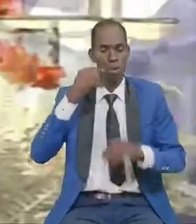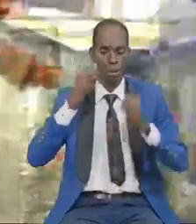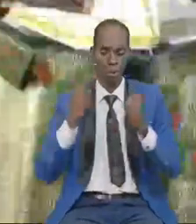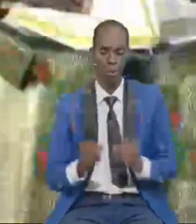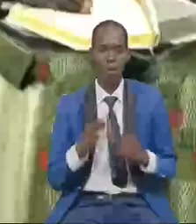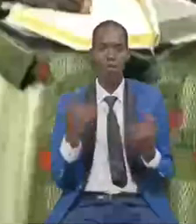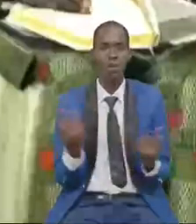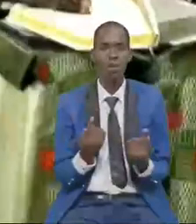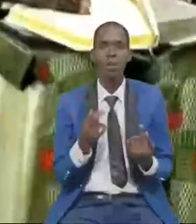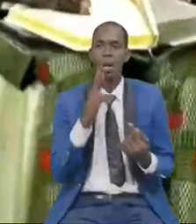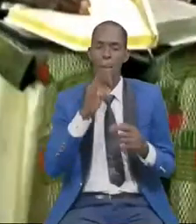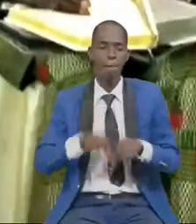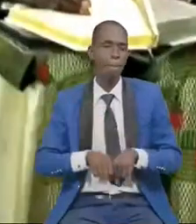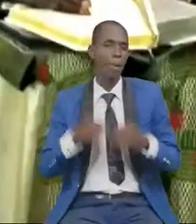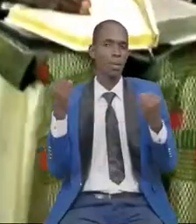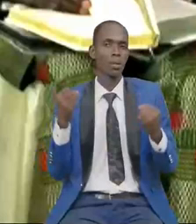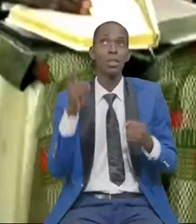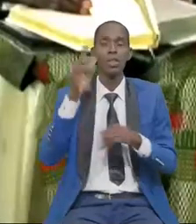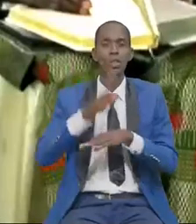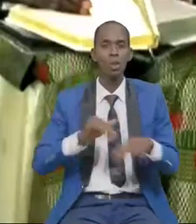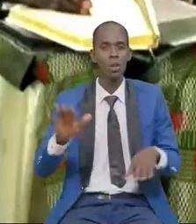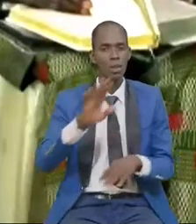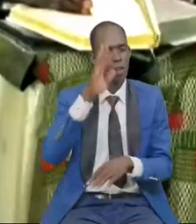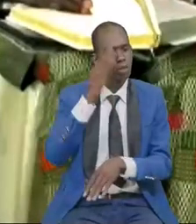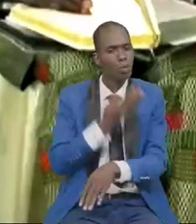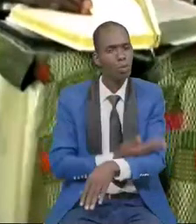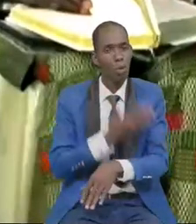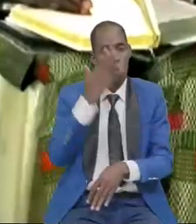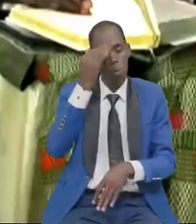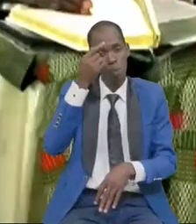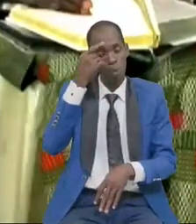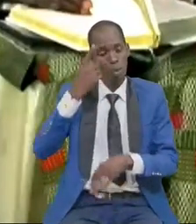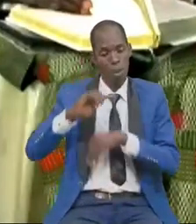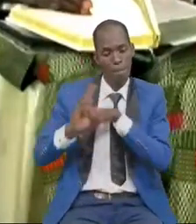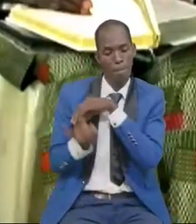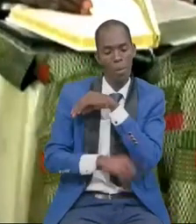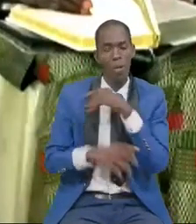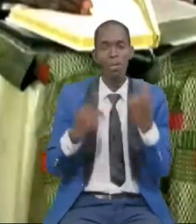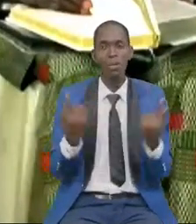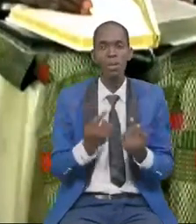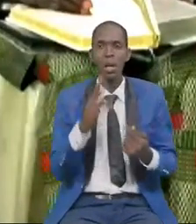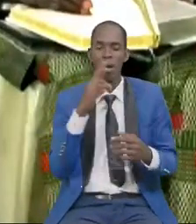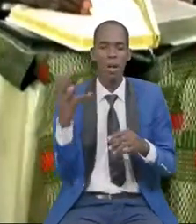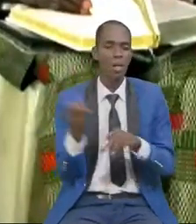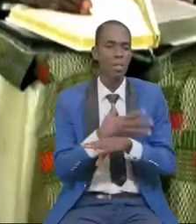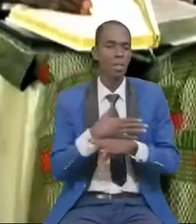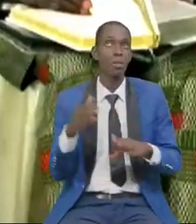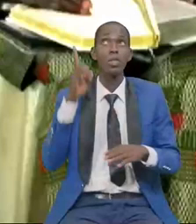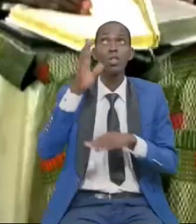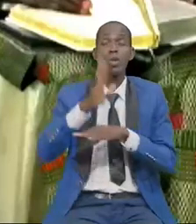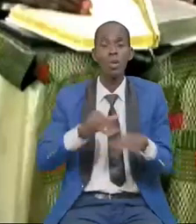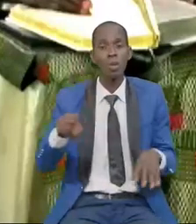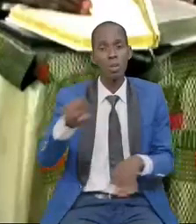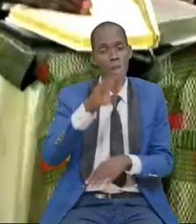les appelle fils parce que le châtiment du péché est ôté. Il les appelle fils parce